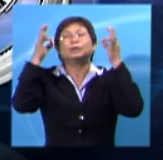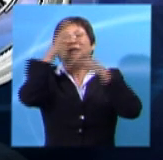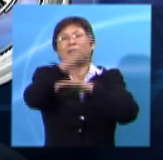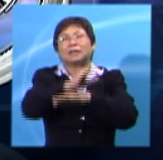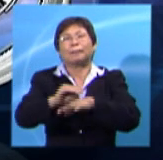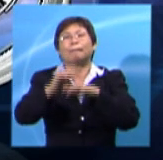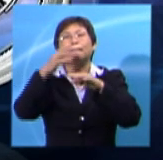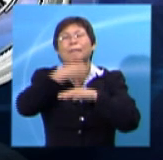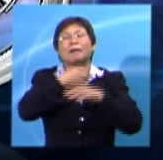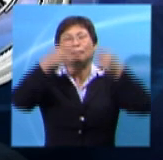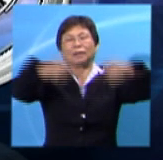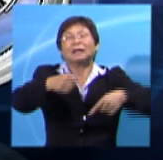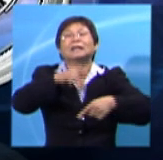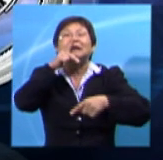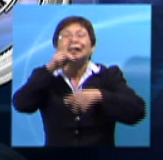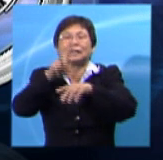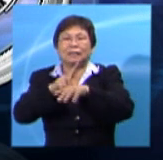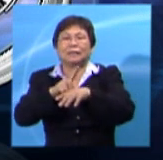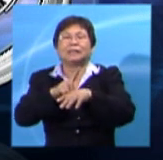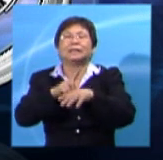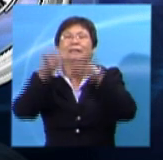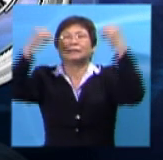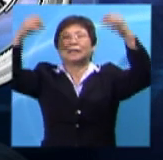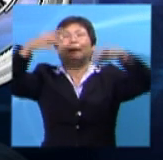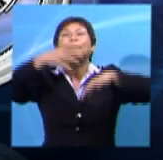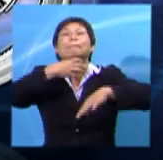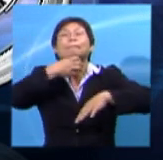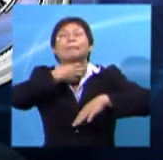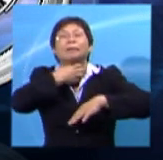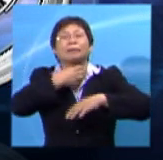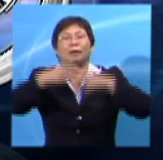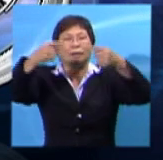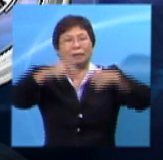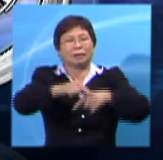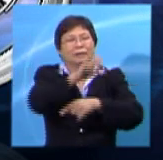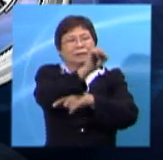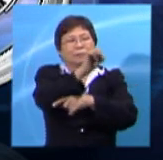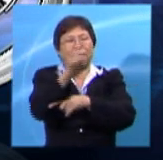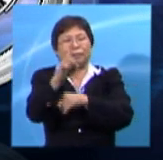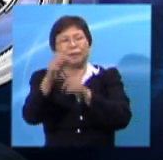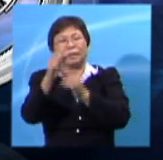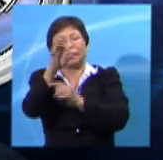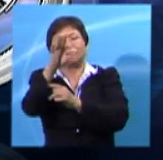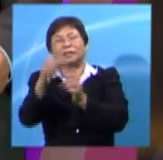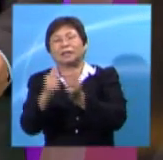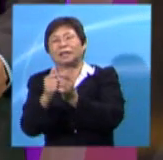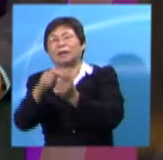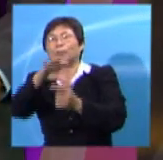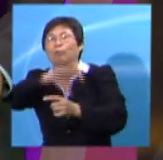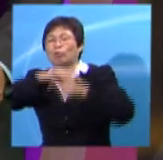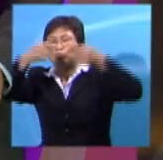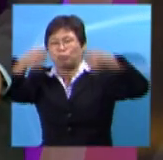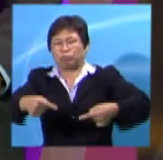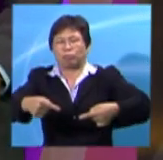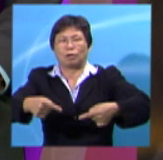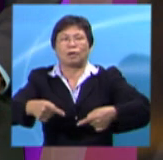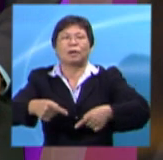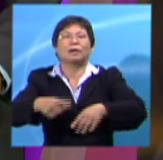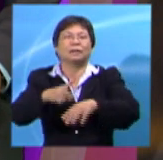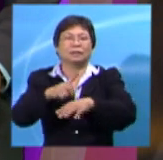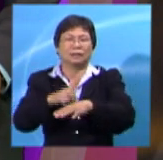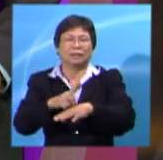perak menentang Kedah di stadium perak Ipoh aksi tunggal kumpulan di pula antara S duby FC dengan juara liga perdana polis diraja Malaysia